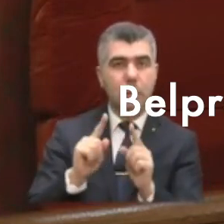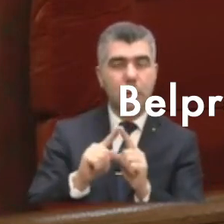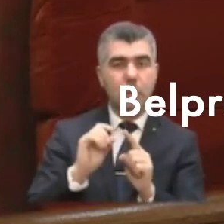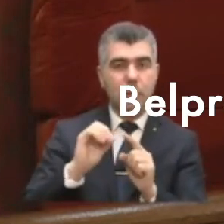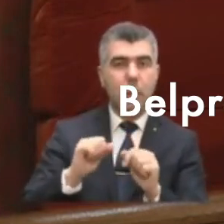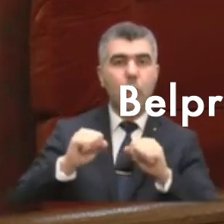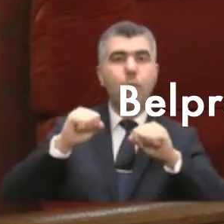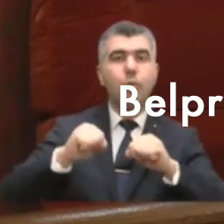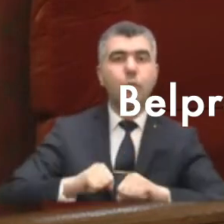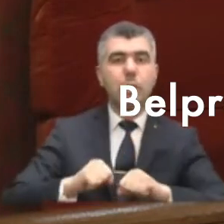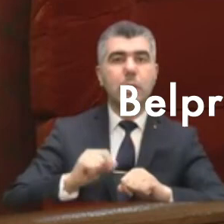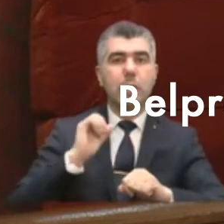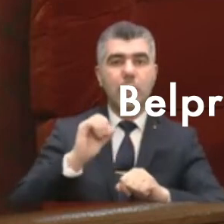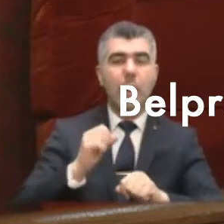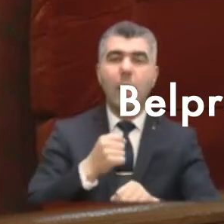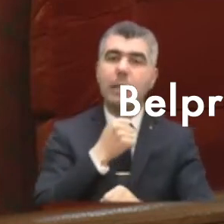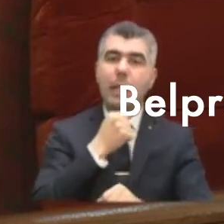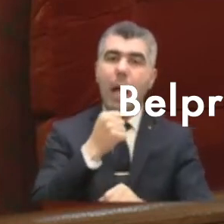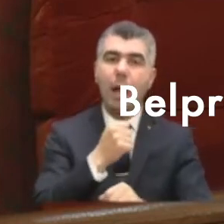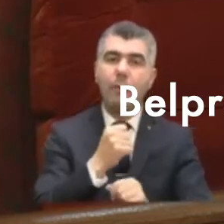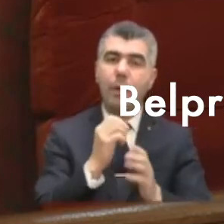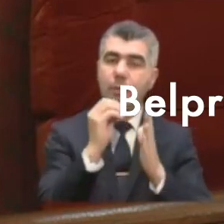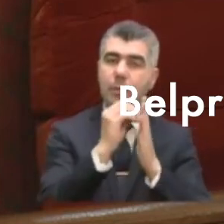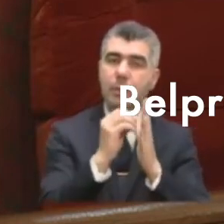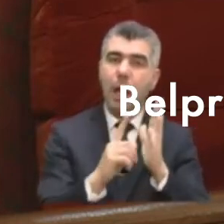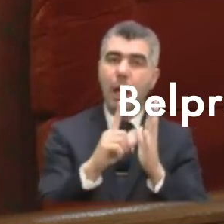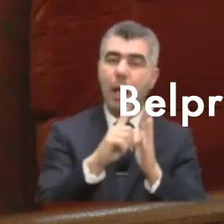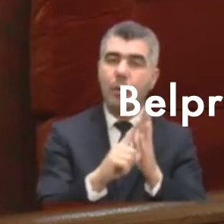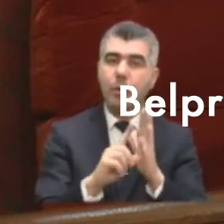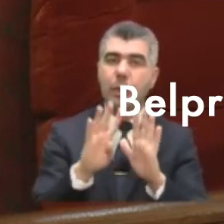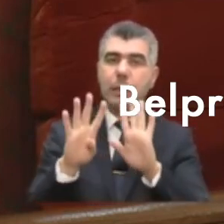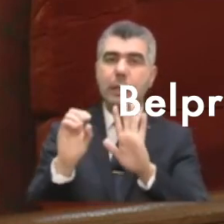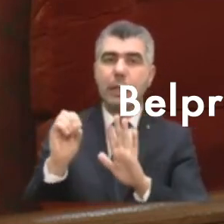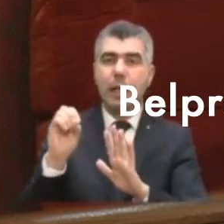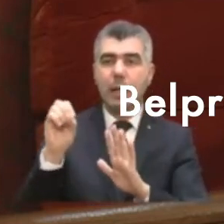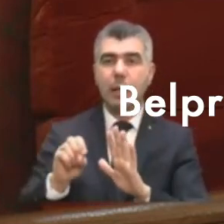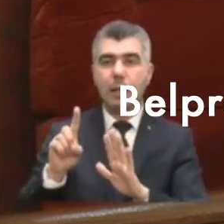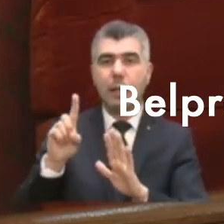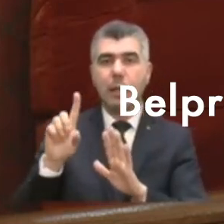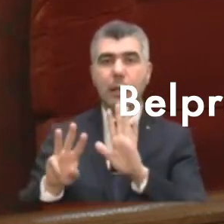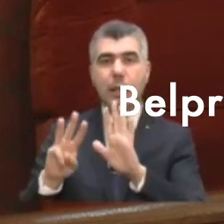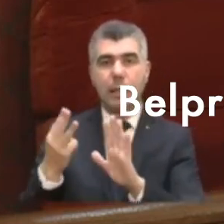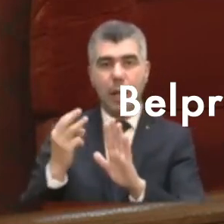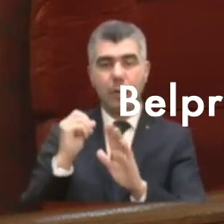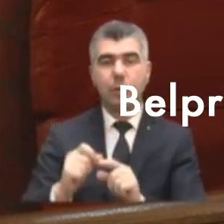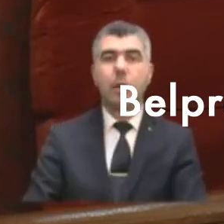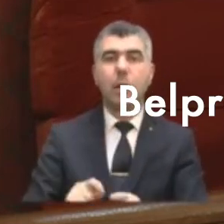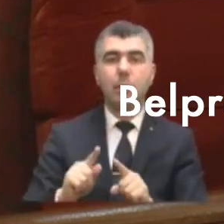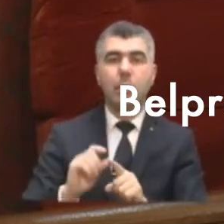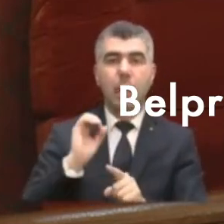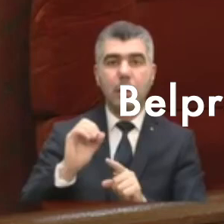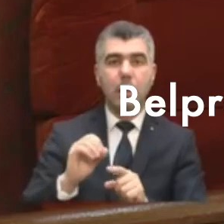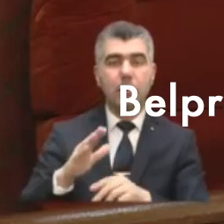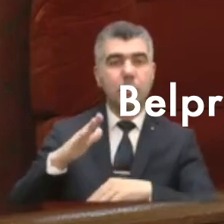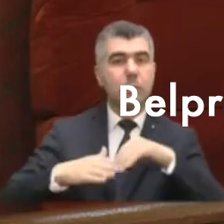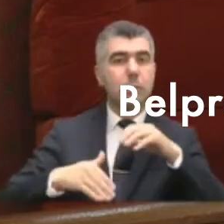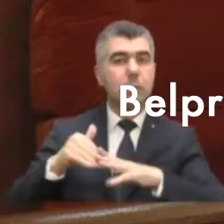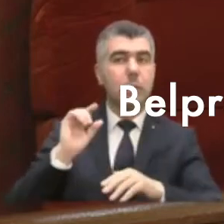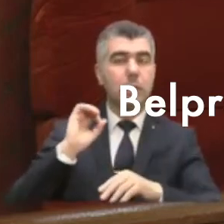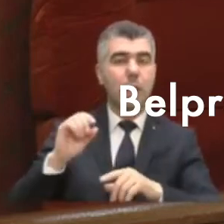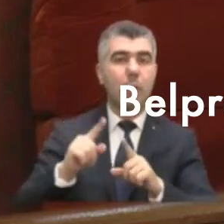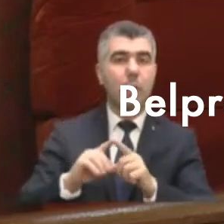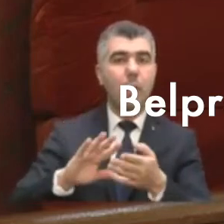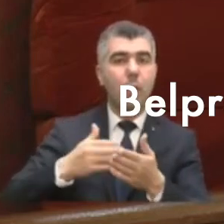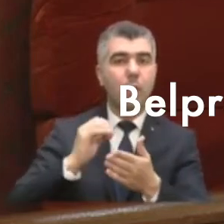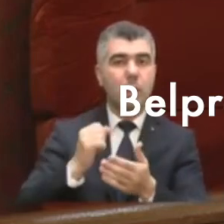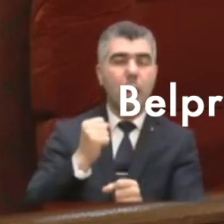المجلس الوطني للصحافة طبقا للأحكام القانون رقم 913 المتعلق بإحداث هذا المجلس، وباعتباره هيئة مستقلة للتنظيم